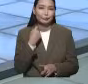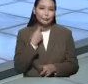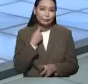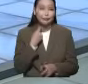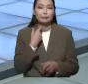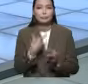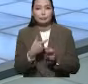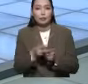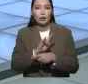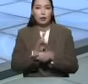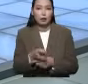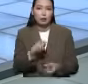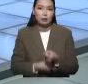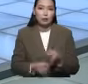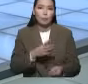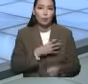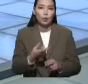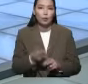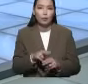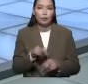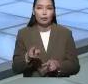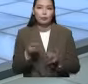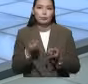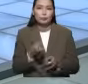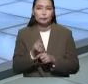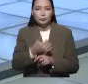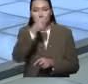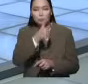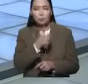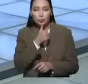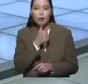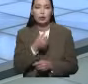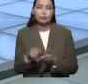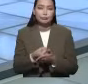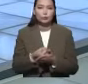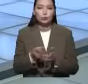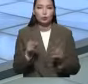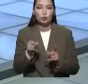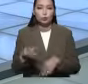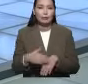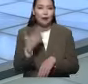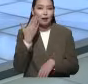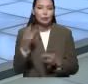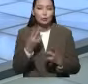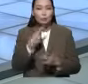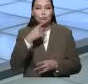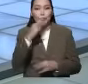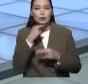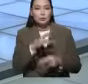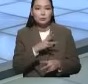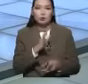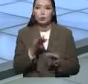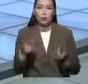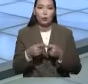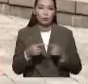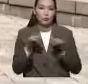зорлық көрсеткен. Жәбір көрген бойжеткен бірнеше ай бойы әділдік іздеп жүр. Құзырлыларға жүгінген алайда іс орнынан жылжымай тұр